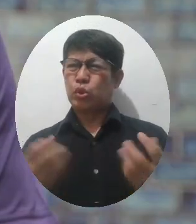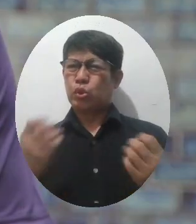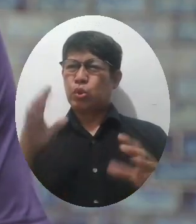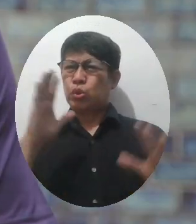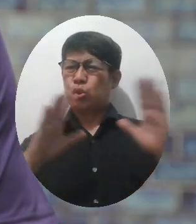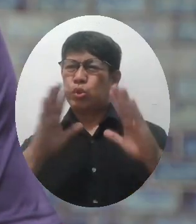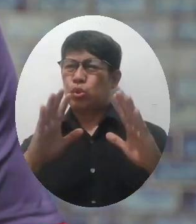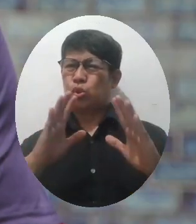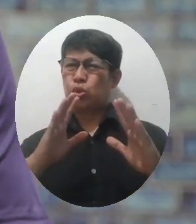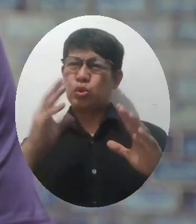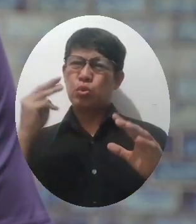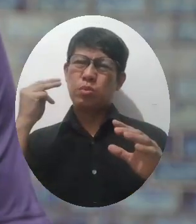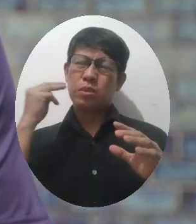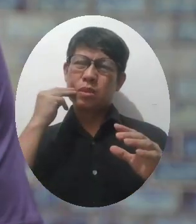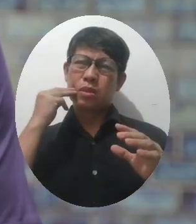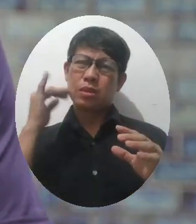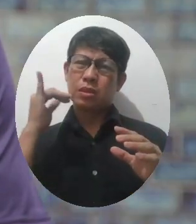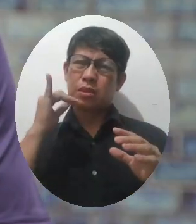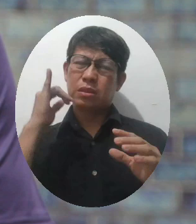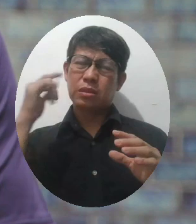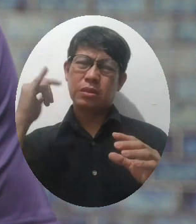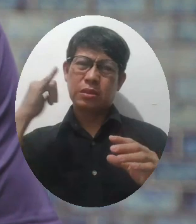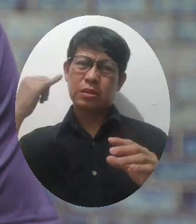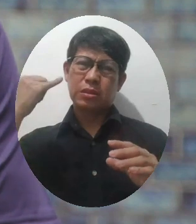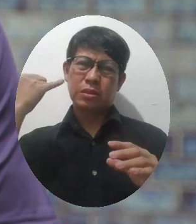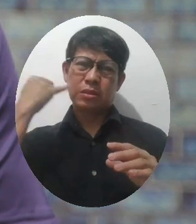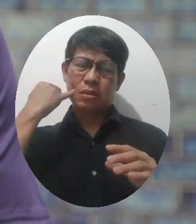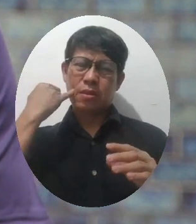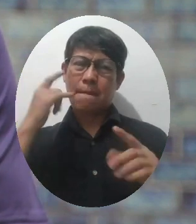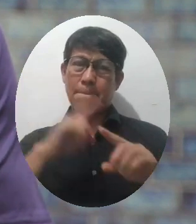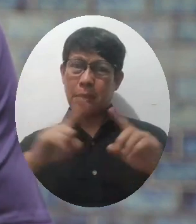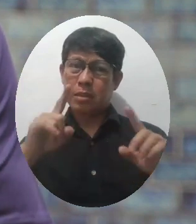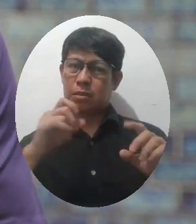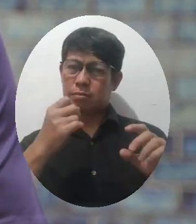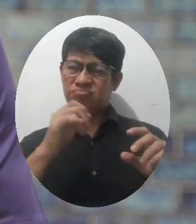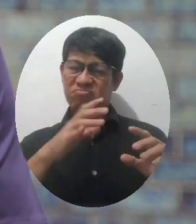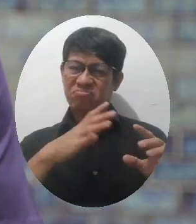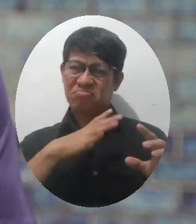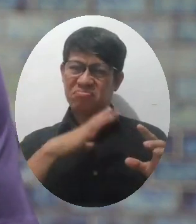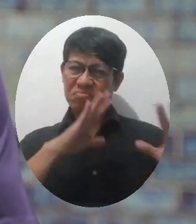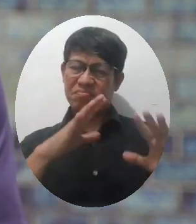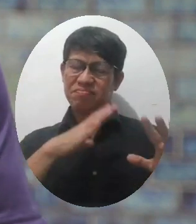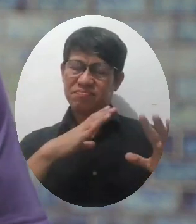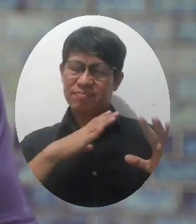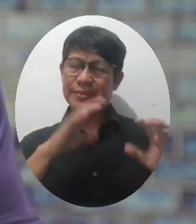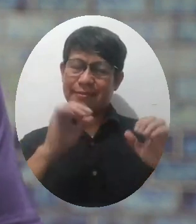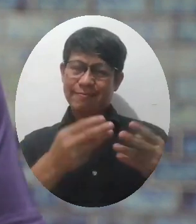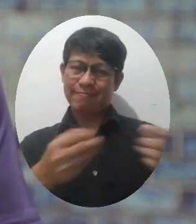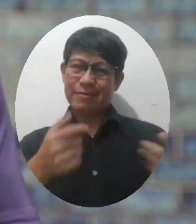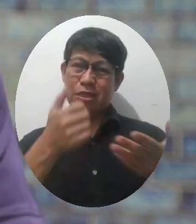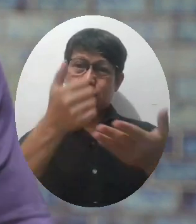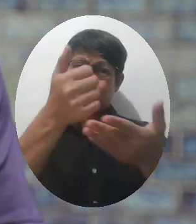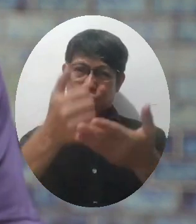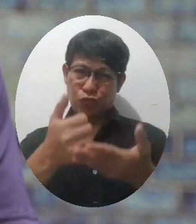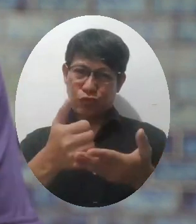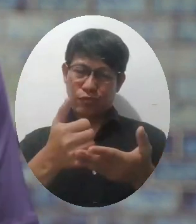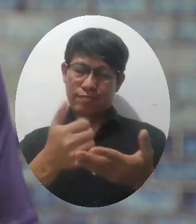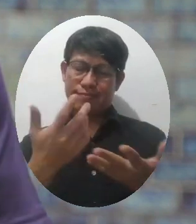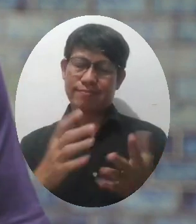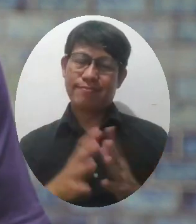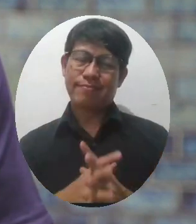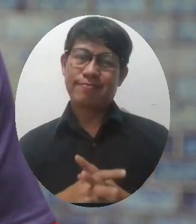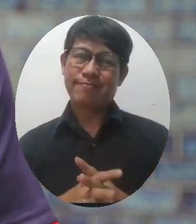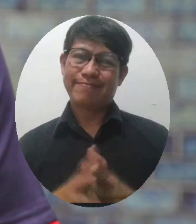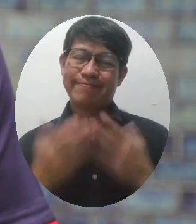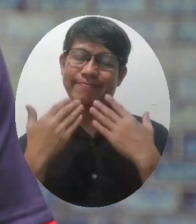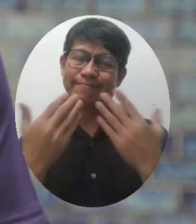Mabigat ang mga problema ni na Magdalene at Jennifer. Ngunit ang mga problema ito ay malulutas sa tulong nating